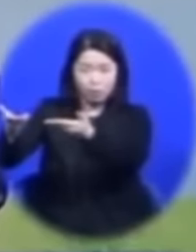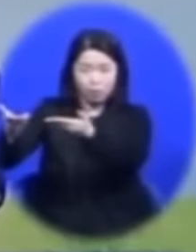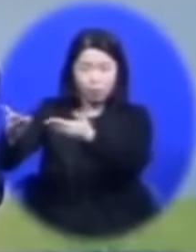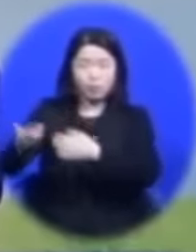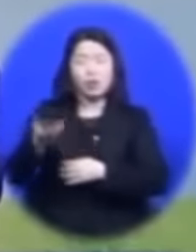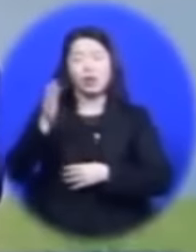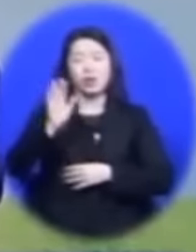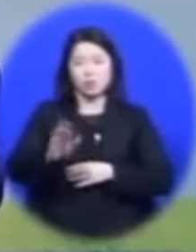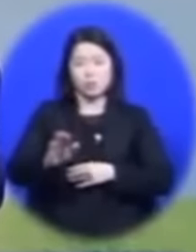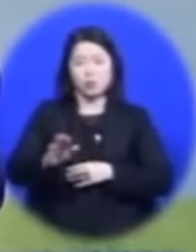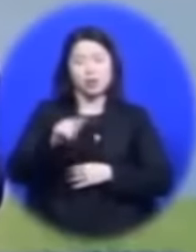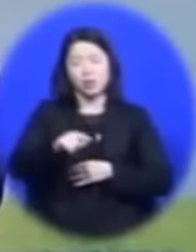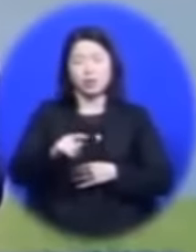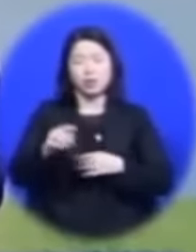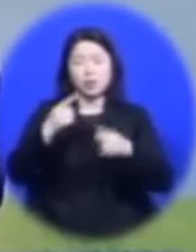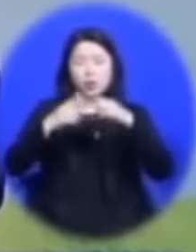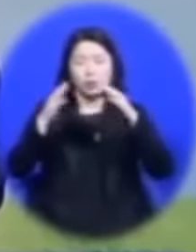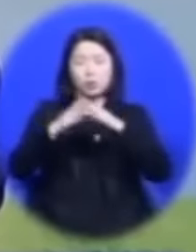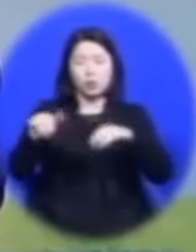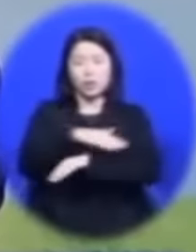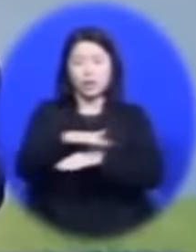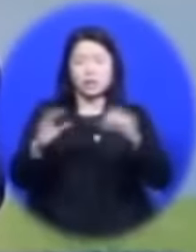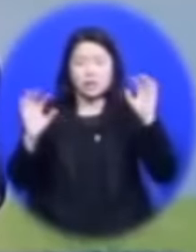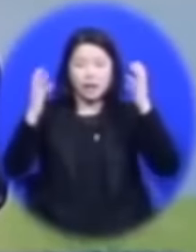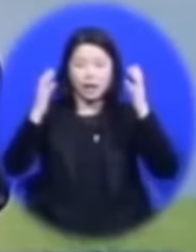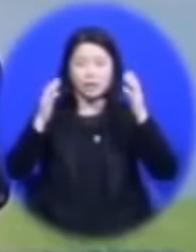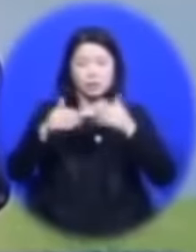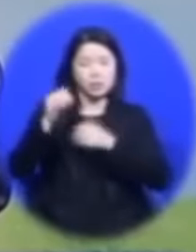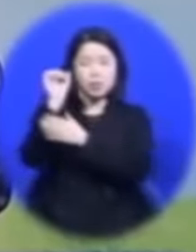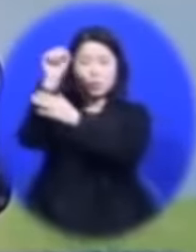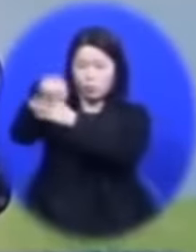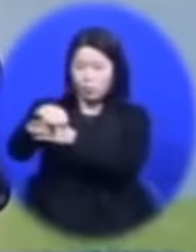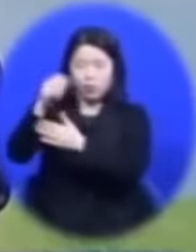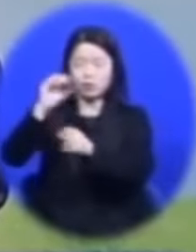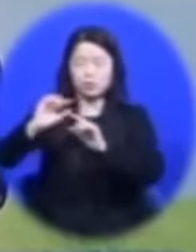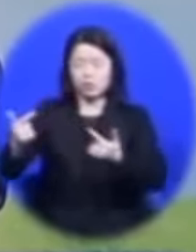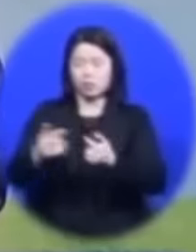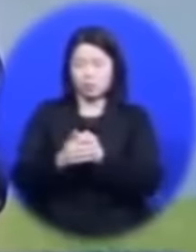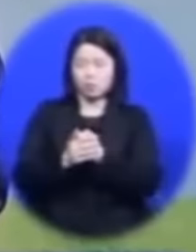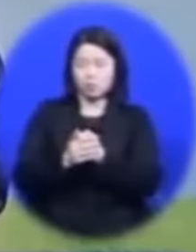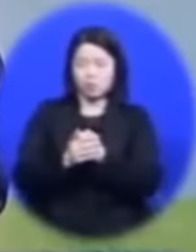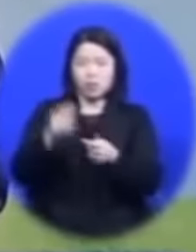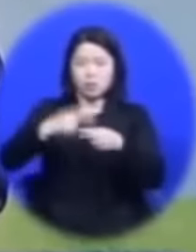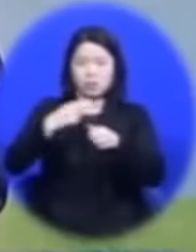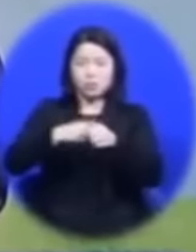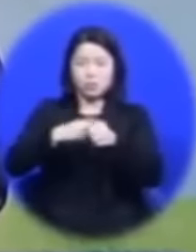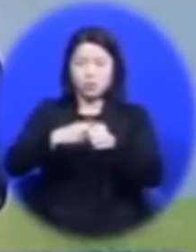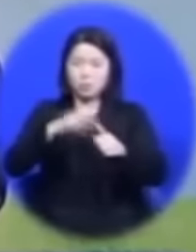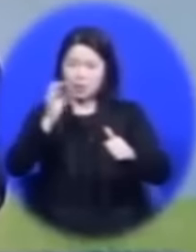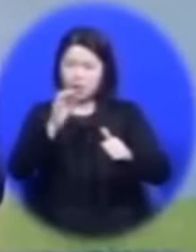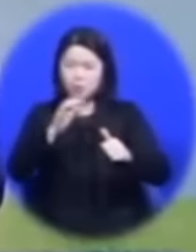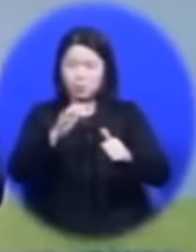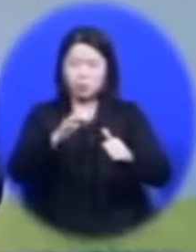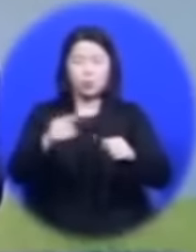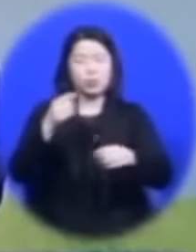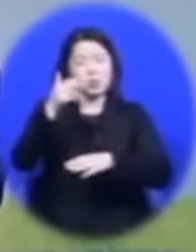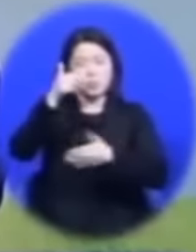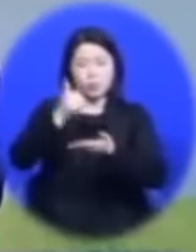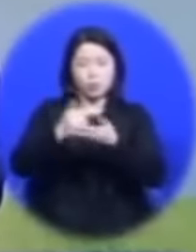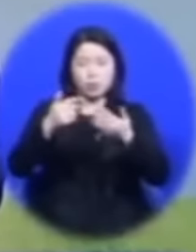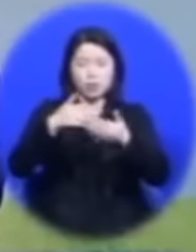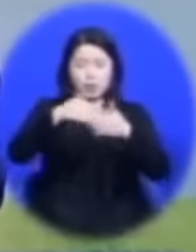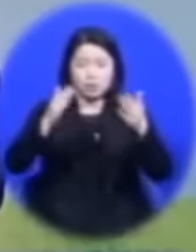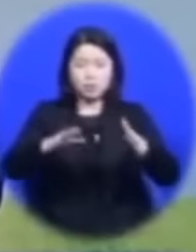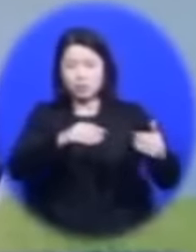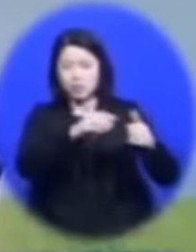아이들은 고개 숙이지 않았어요. 선생님으로도 야단 맞고 교장실까지 끌려갔으면서도 우리는 우상